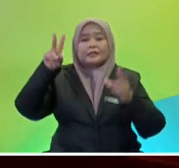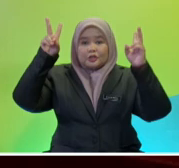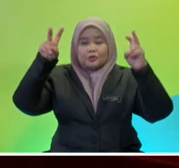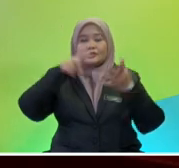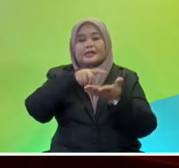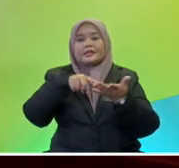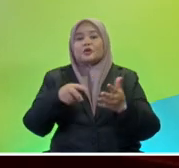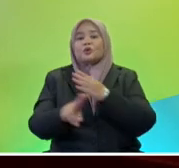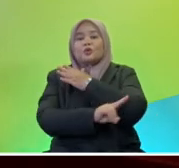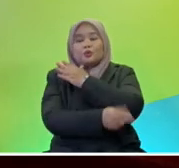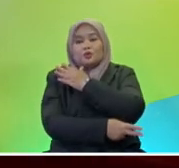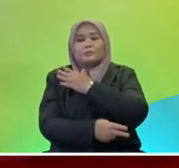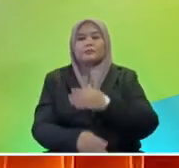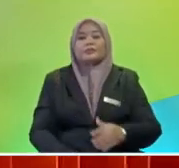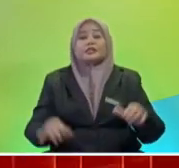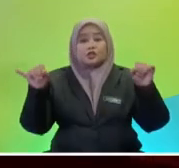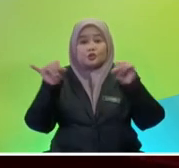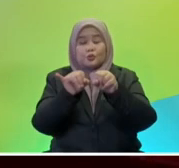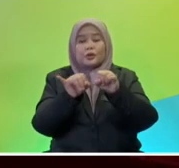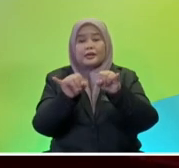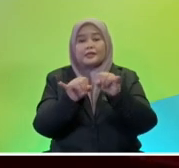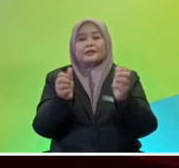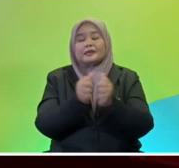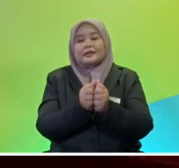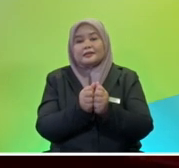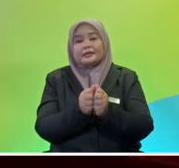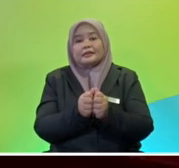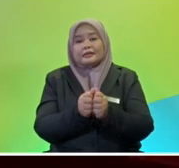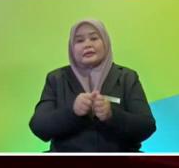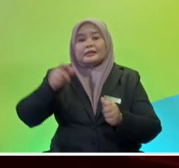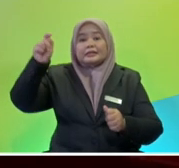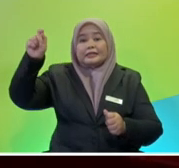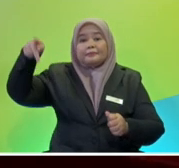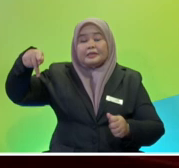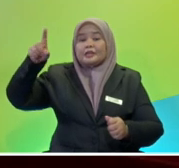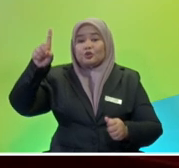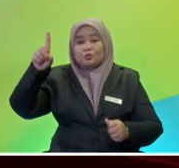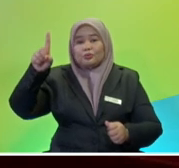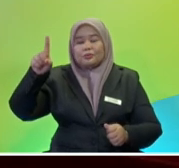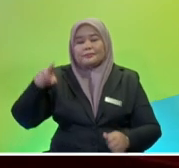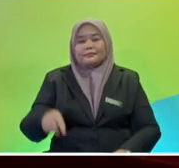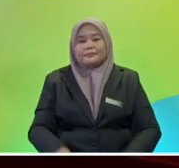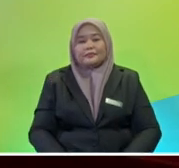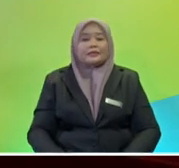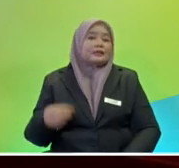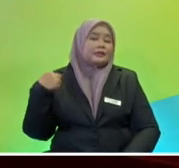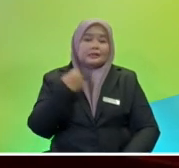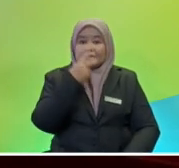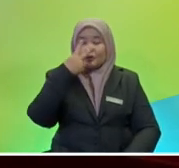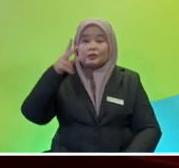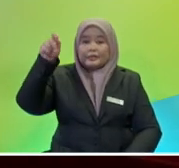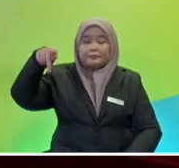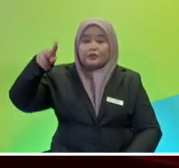maksud hukum itu adalah yang bersesuaian dengan TV mana TV 1 Oke kita tengok TV 2